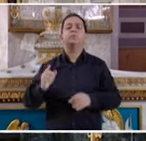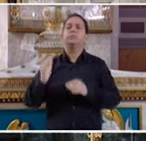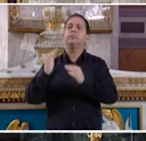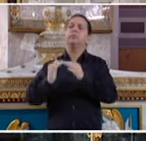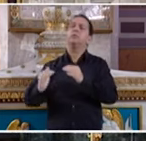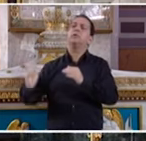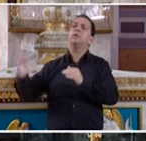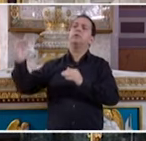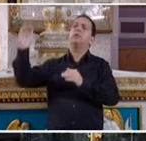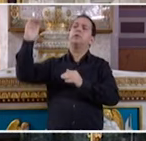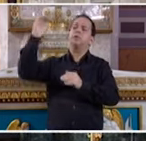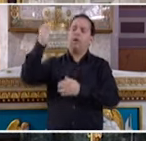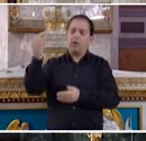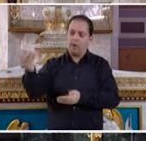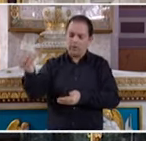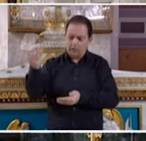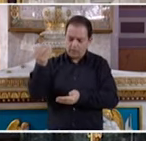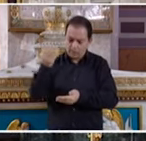Κύριε